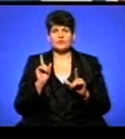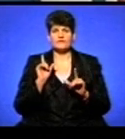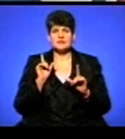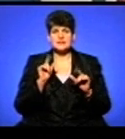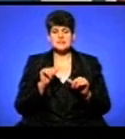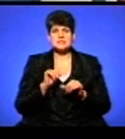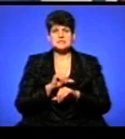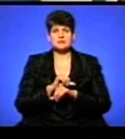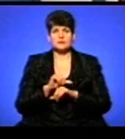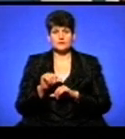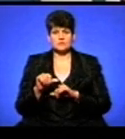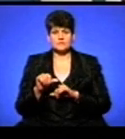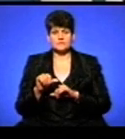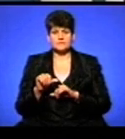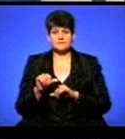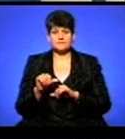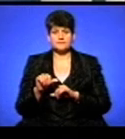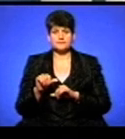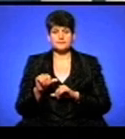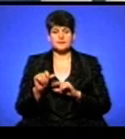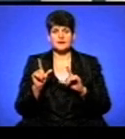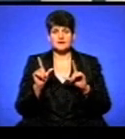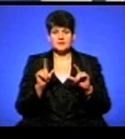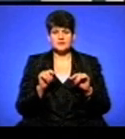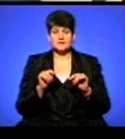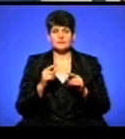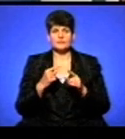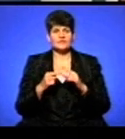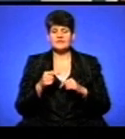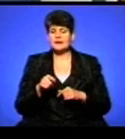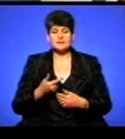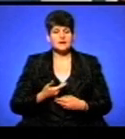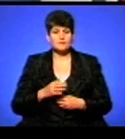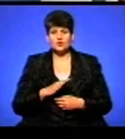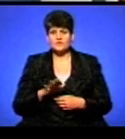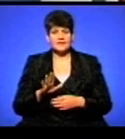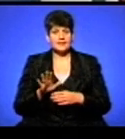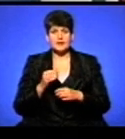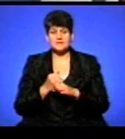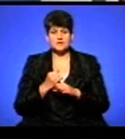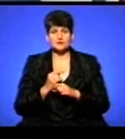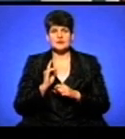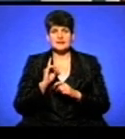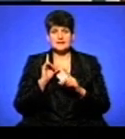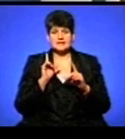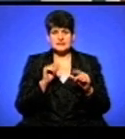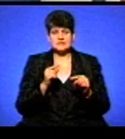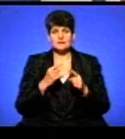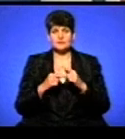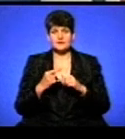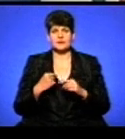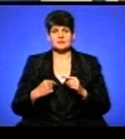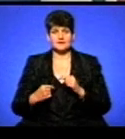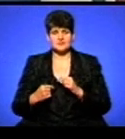границю, просто так їде і повертається, він там не проживає, там не працює, але їздить, да, і повертається